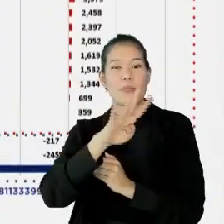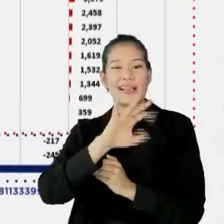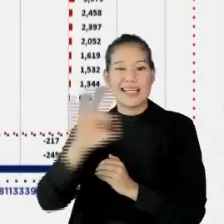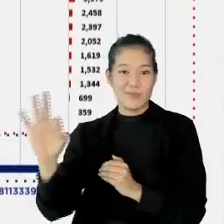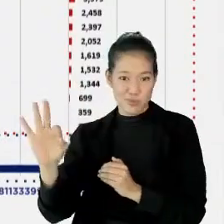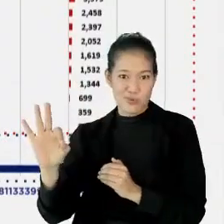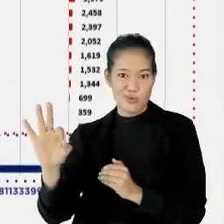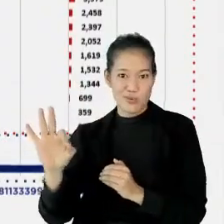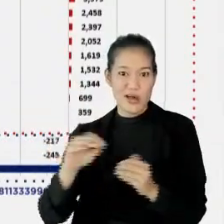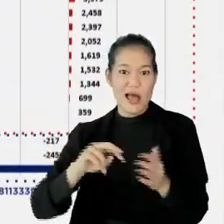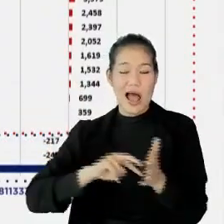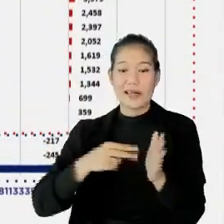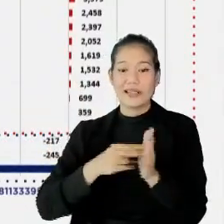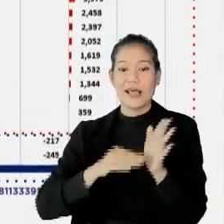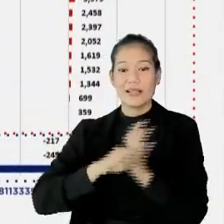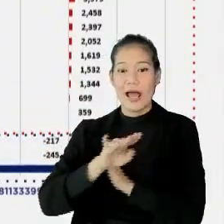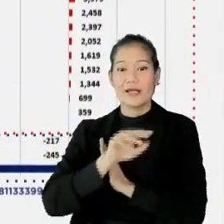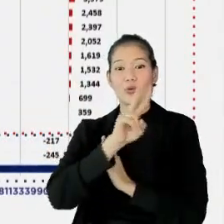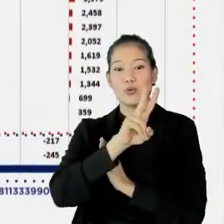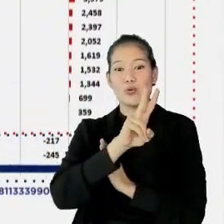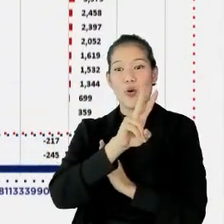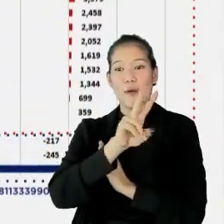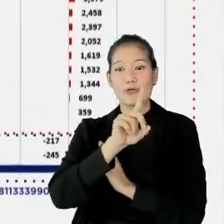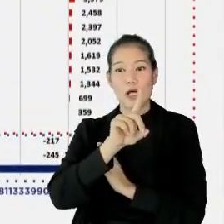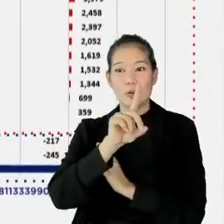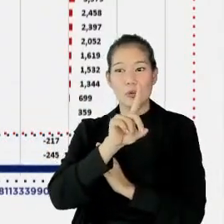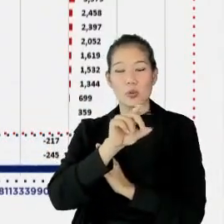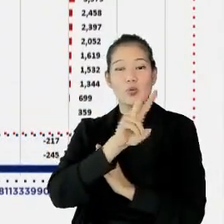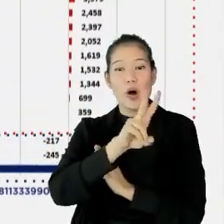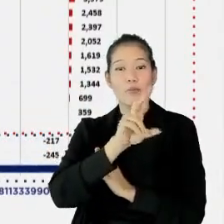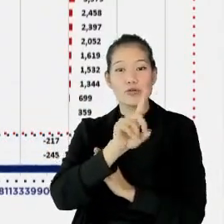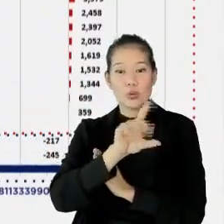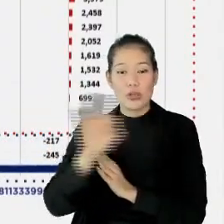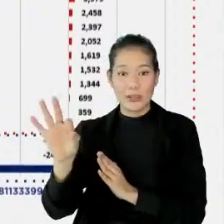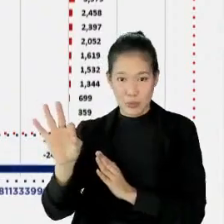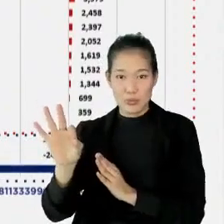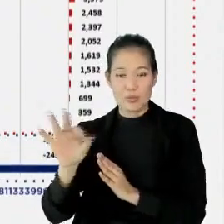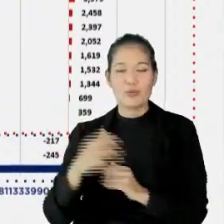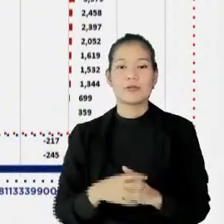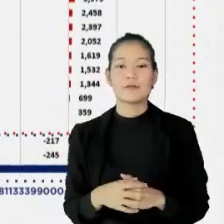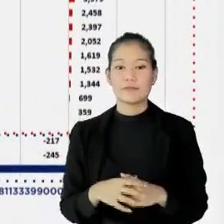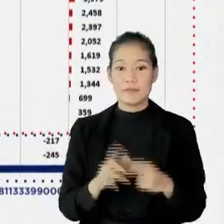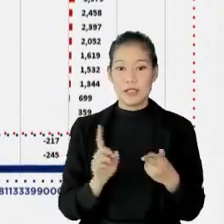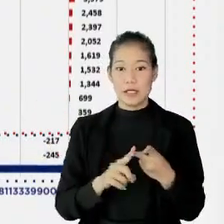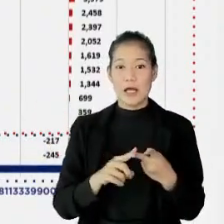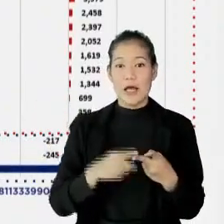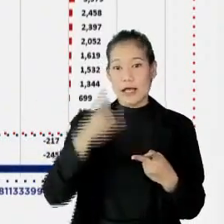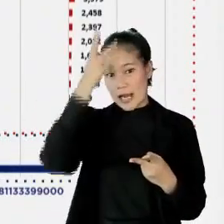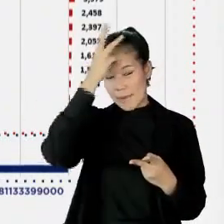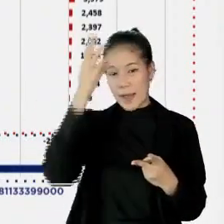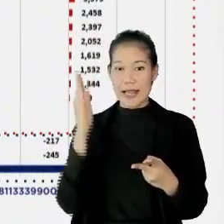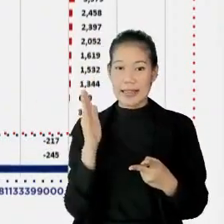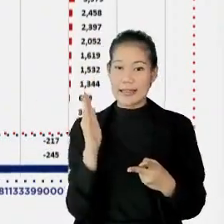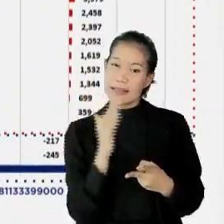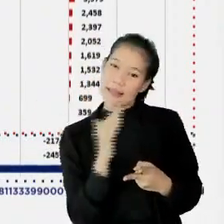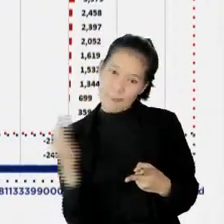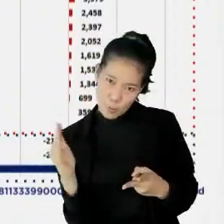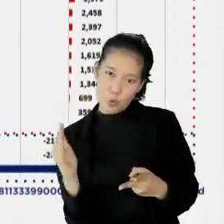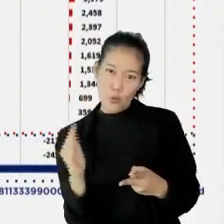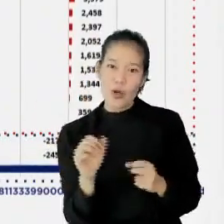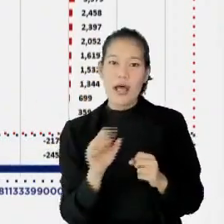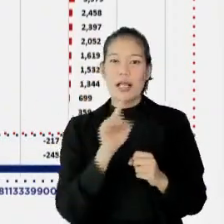24.000. Kenaikannya 21.000 sendiri. Ya. Nah, jadi Sumatera Utara naiknya signifikan. Kemudian Kalimantan Timur, ini